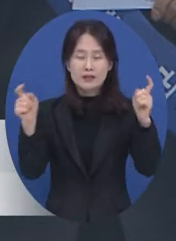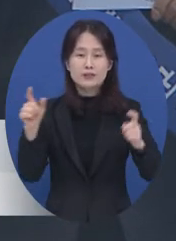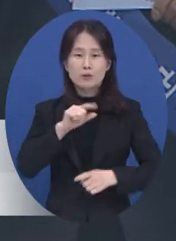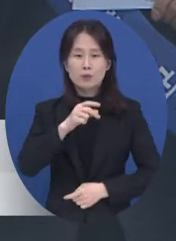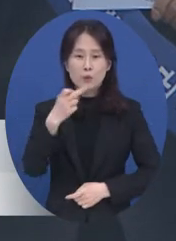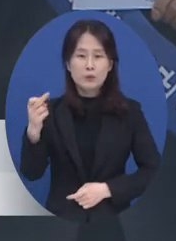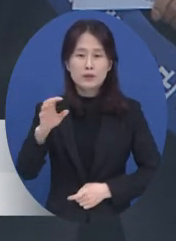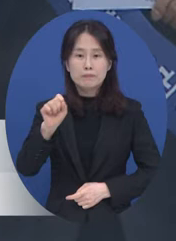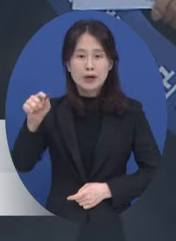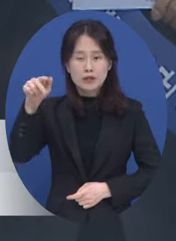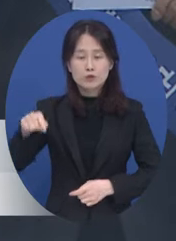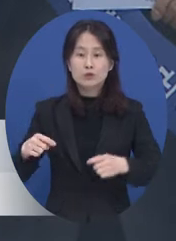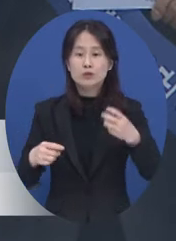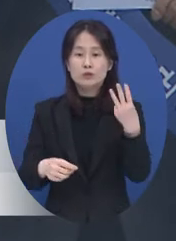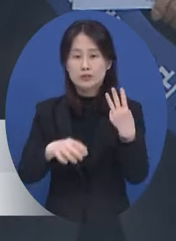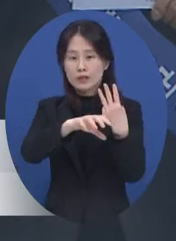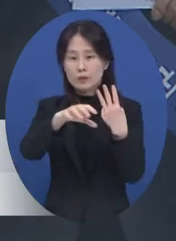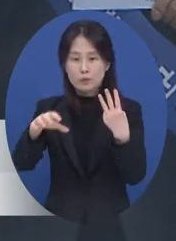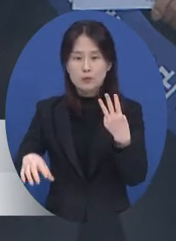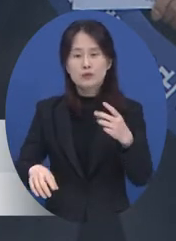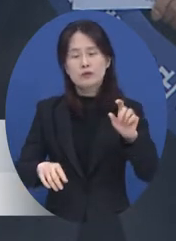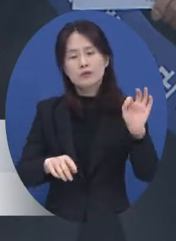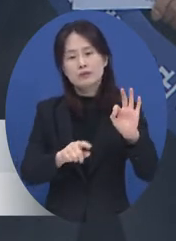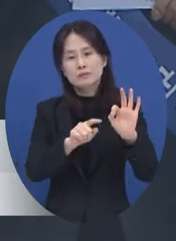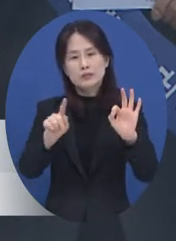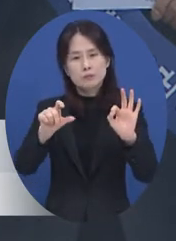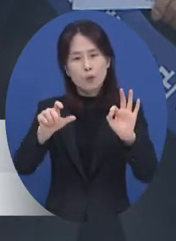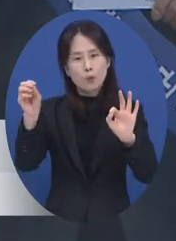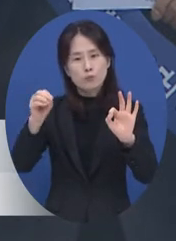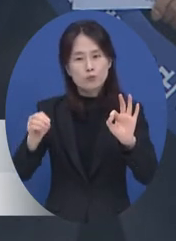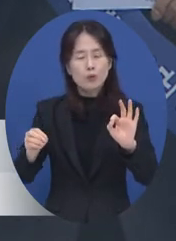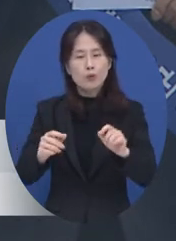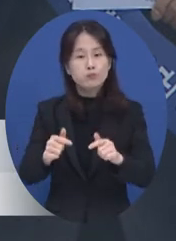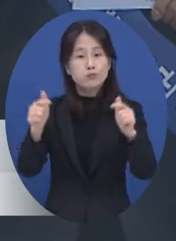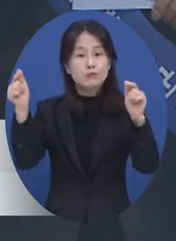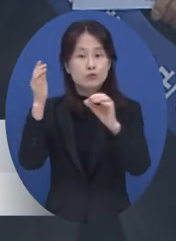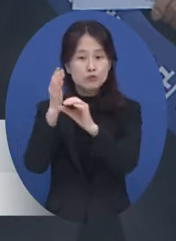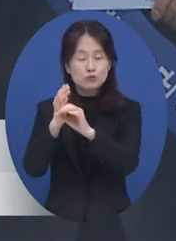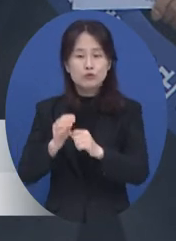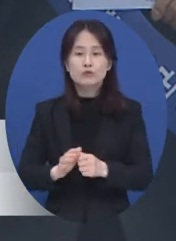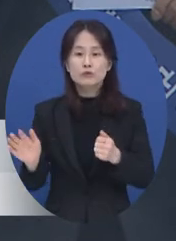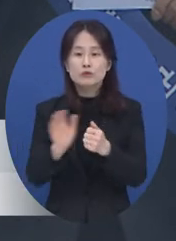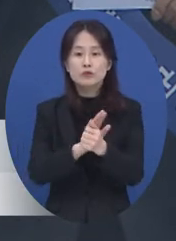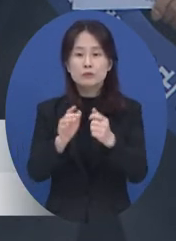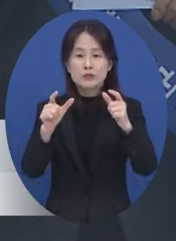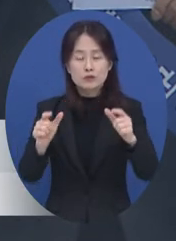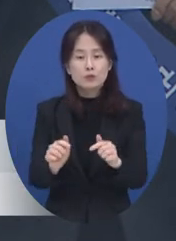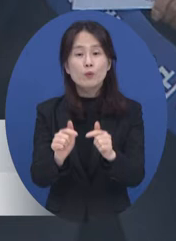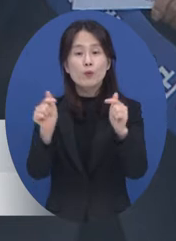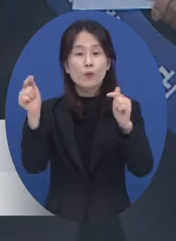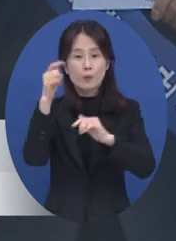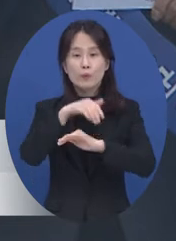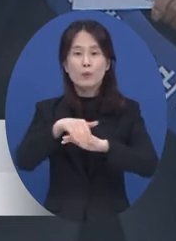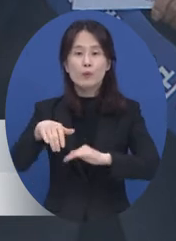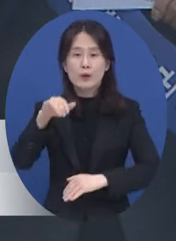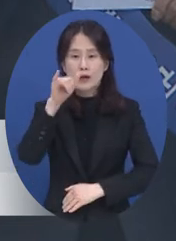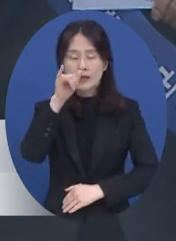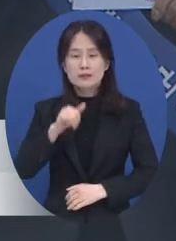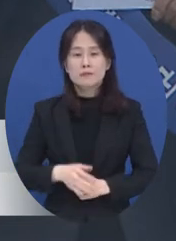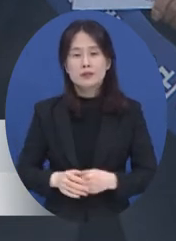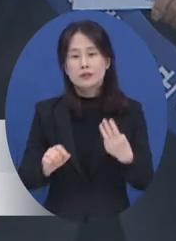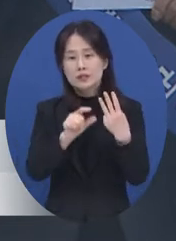세 지역에서 10에서 15%의 점유율을 기록했는데요. 배달특급의 서비스 지역도 점차 확대되고